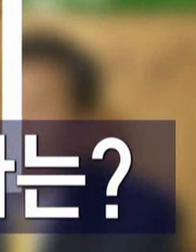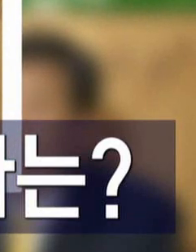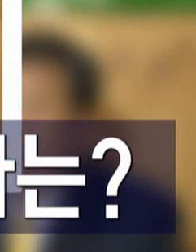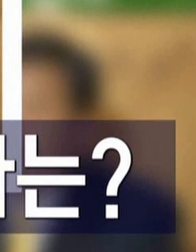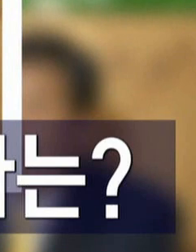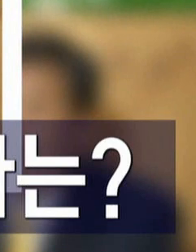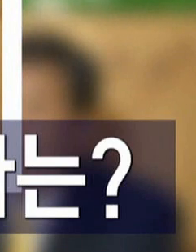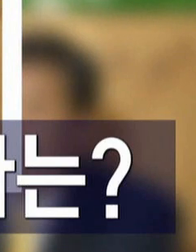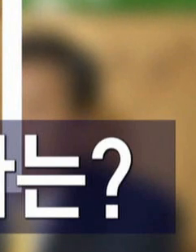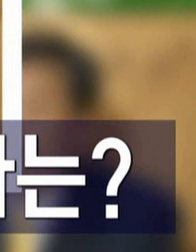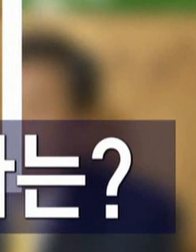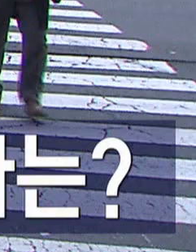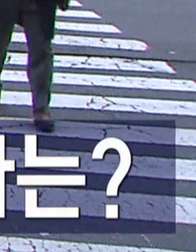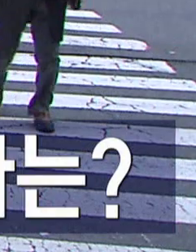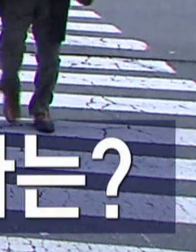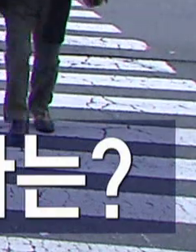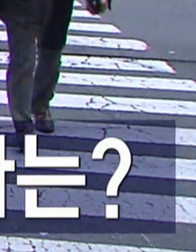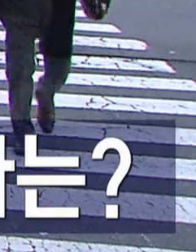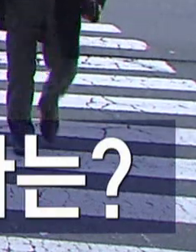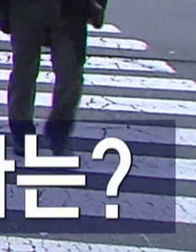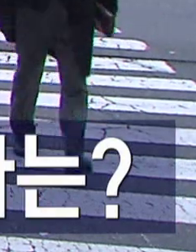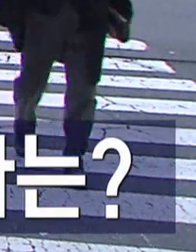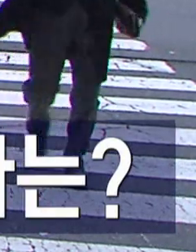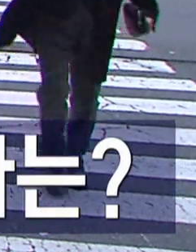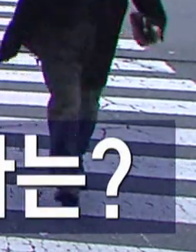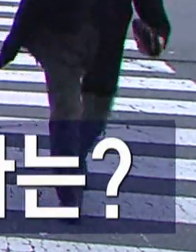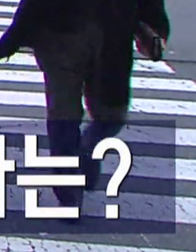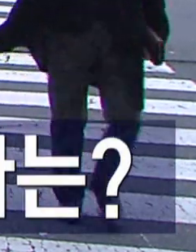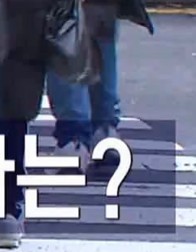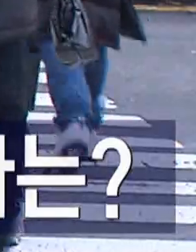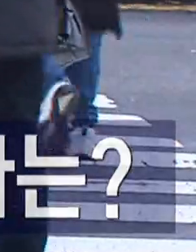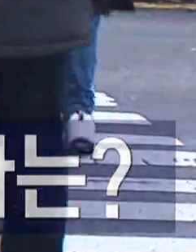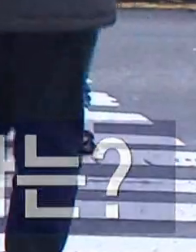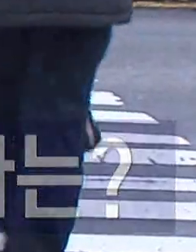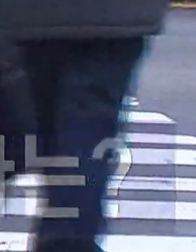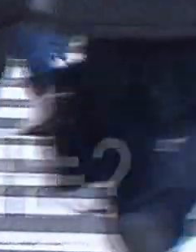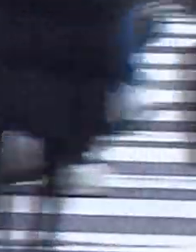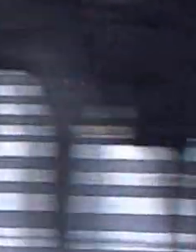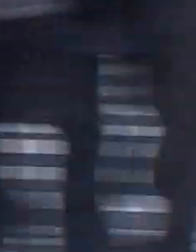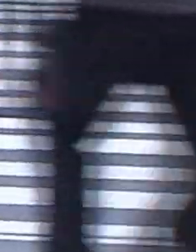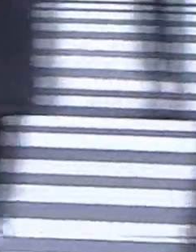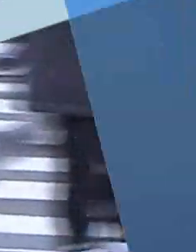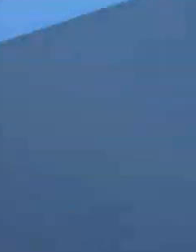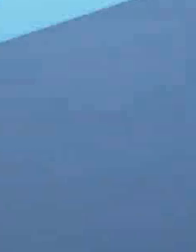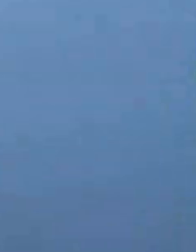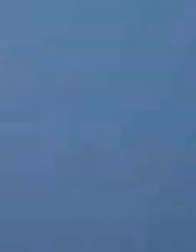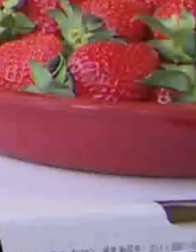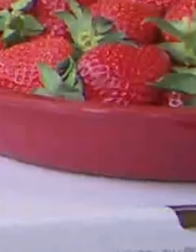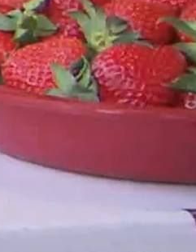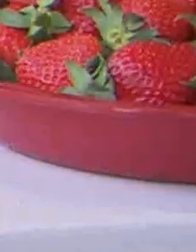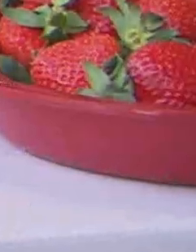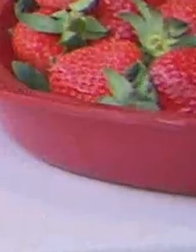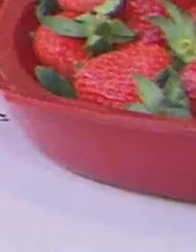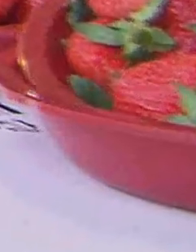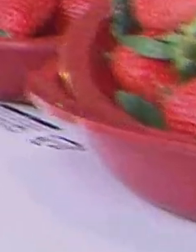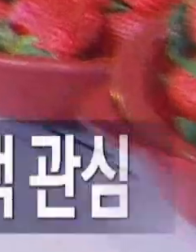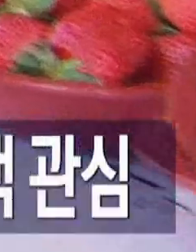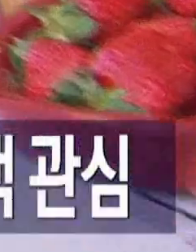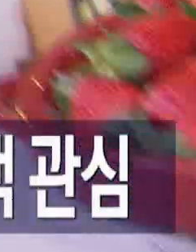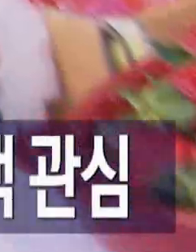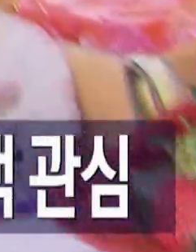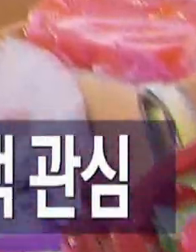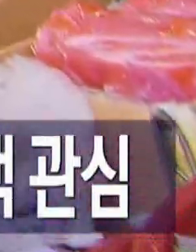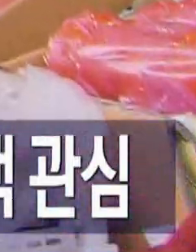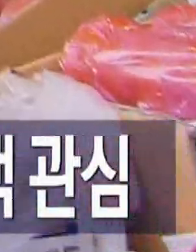아직 중고 될지 결정이 되지 않은 상태에서 출마에 많은 변수가 뒤따를 것으로 보입니다 춘천시